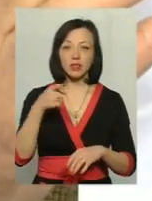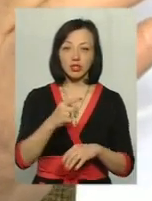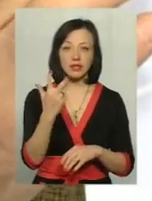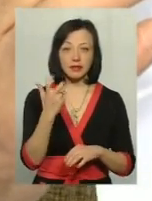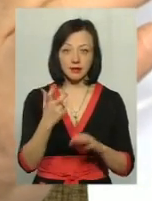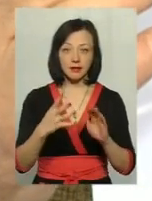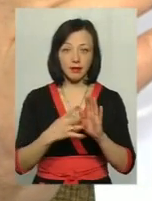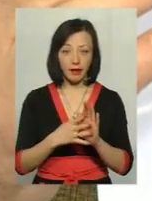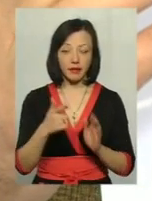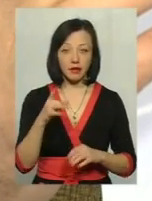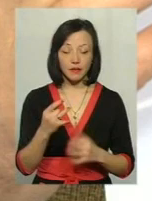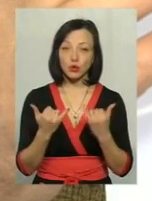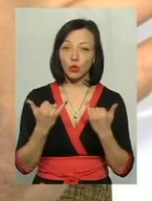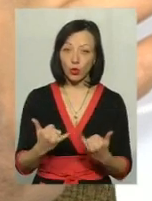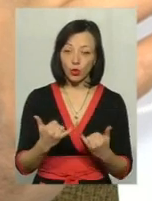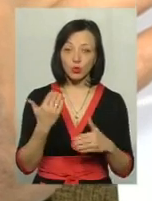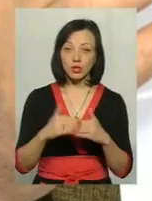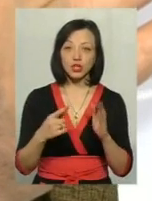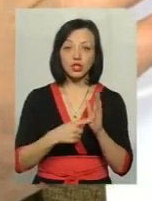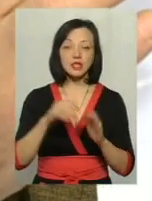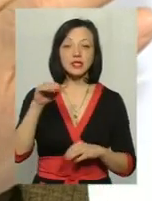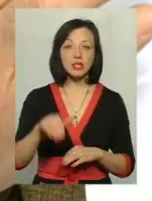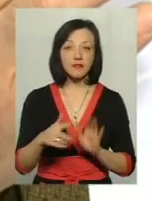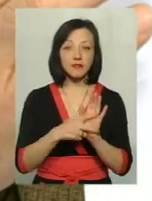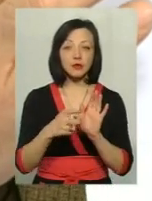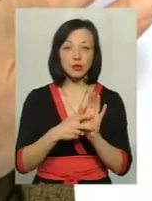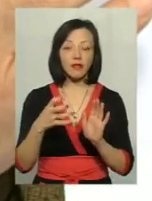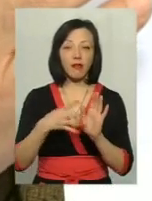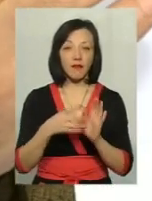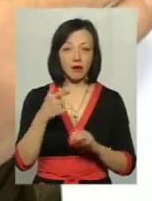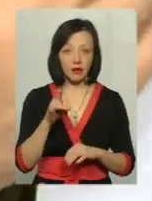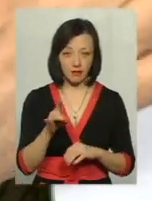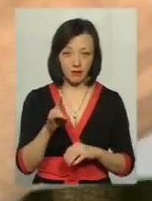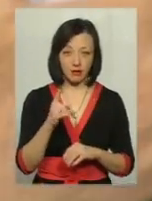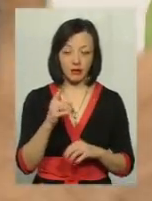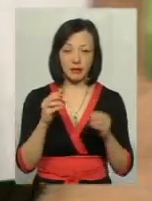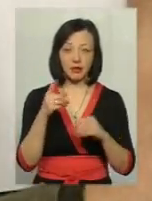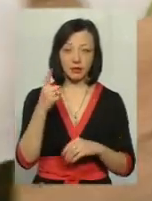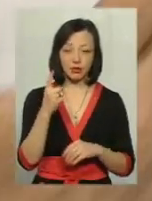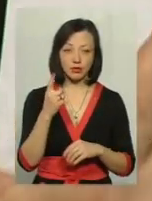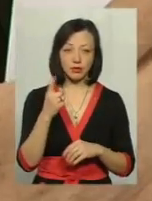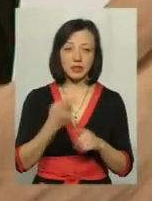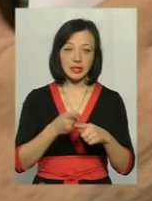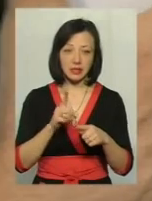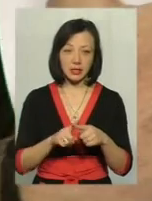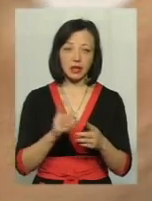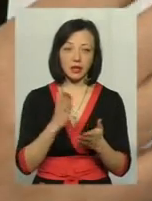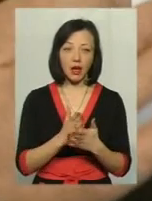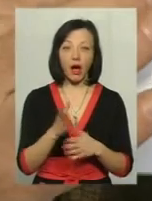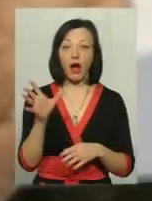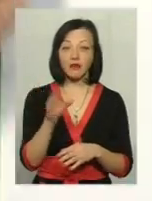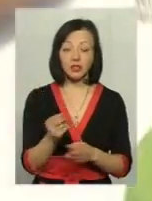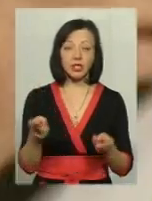1309 гривень, то сьогодні вже це 6809 гривень. І от оце от воно є це. А все